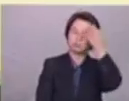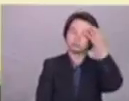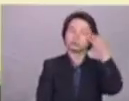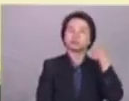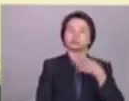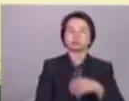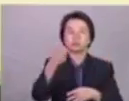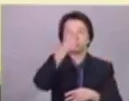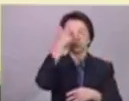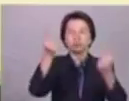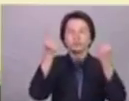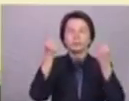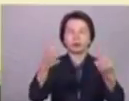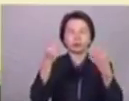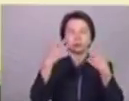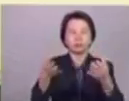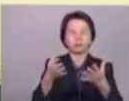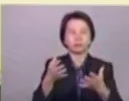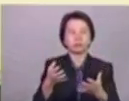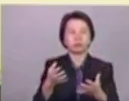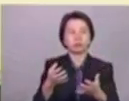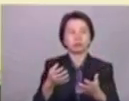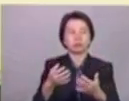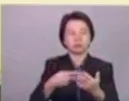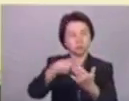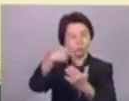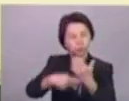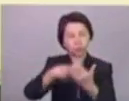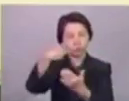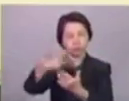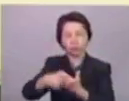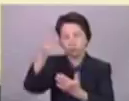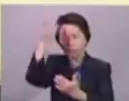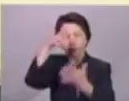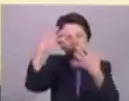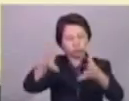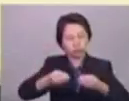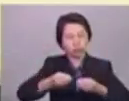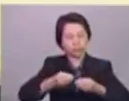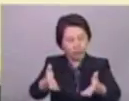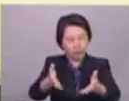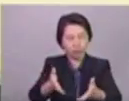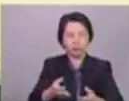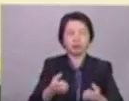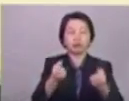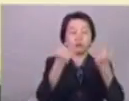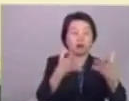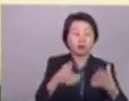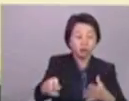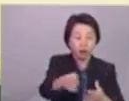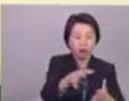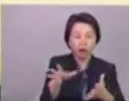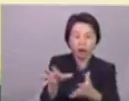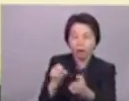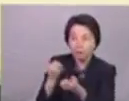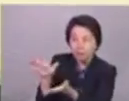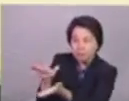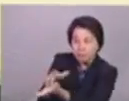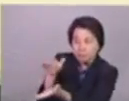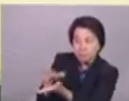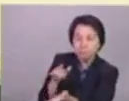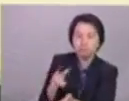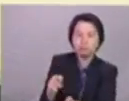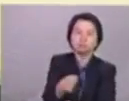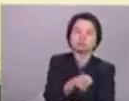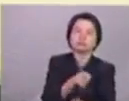Oleh kerana terlalu banyak insentif yang dilakukan oleh kerajaan, maka ramai yang mengambil kesempatan ya untuk